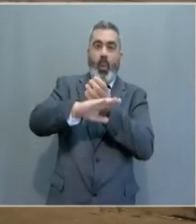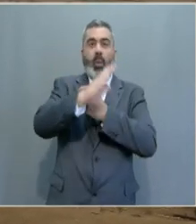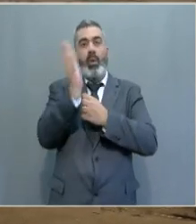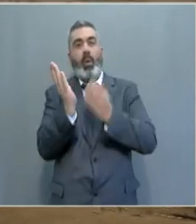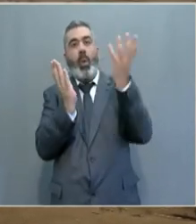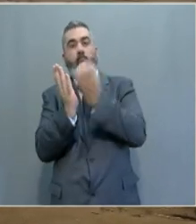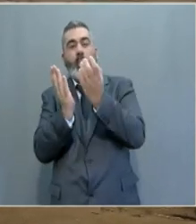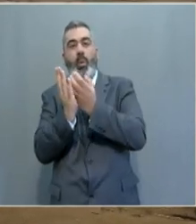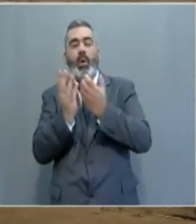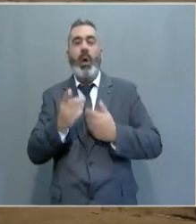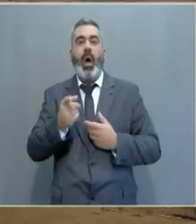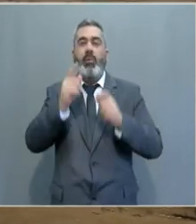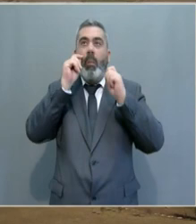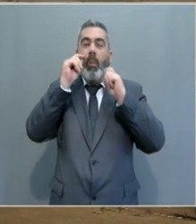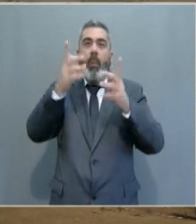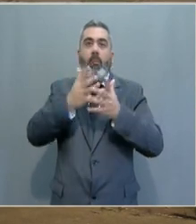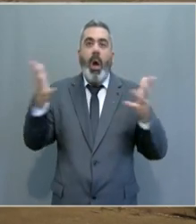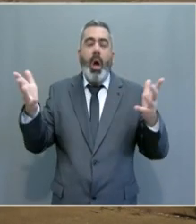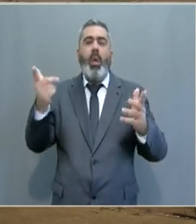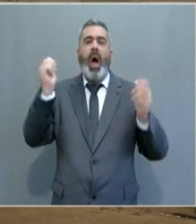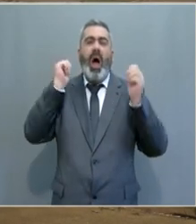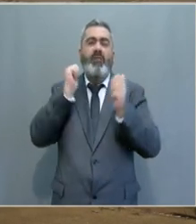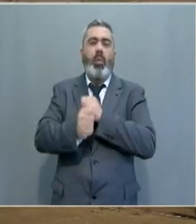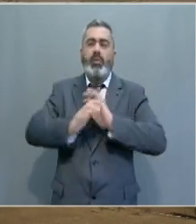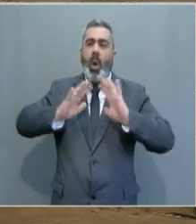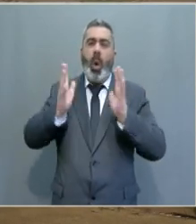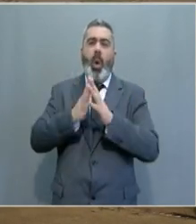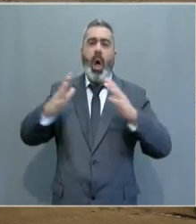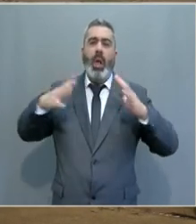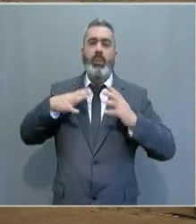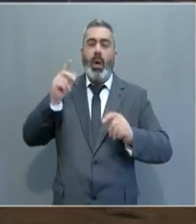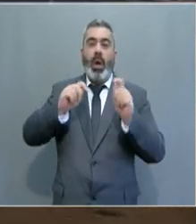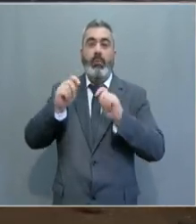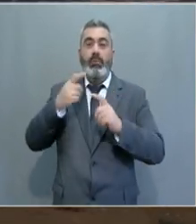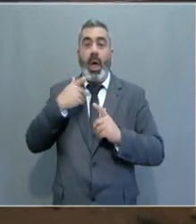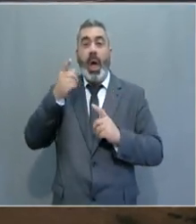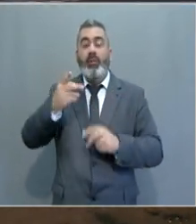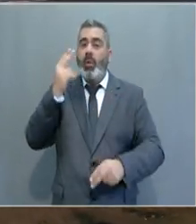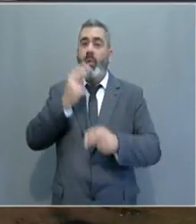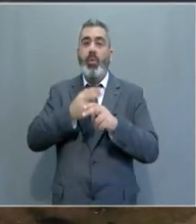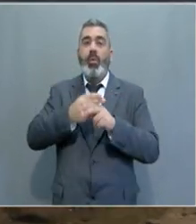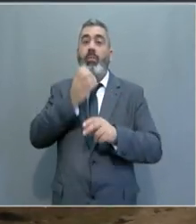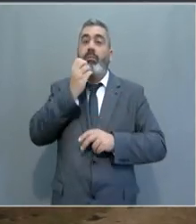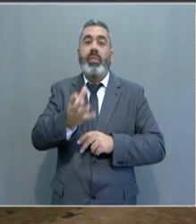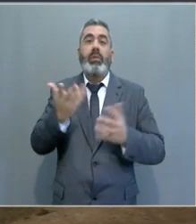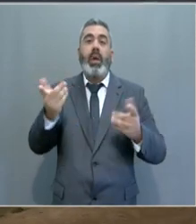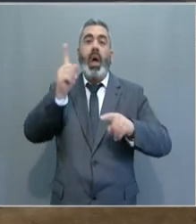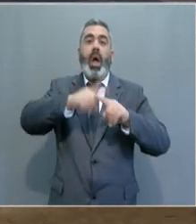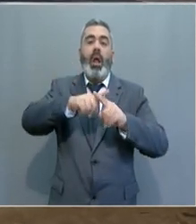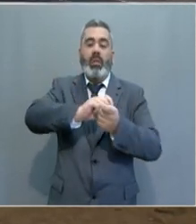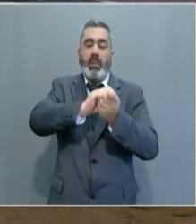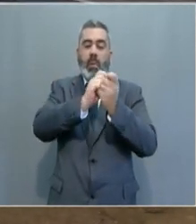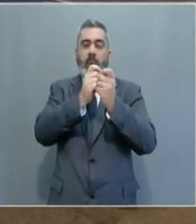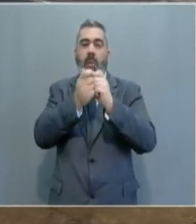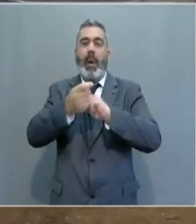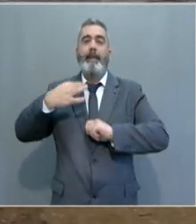ΕΛΠΑ, εντυπωσιακής κλίμακας αλλά και αυτοματισμού, που αποτελεί ένα ορόσημο για την πράσινη μετάβαση της χώρας μας, αλλά και